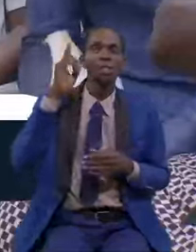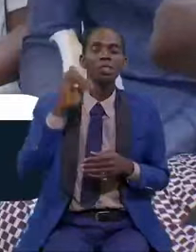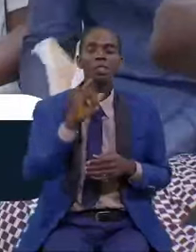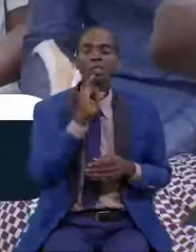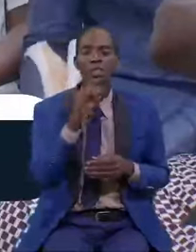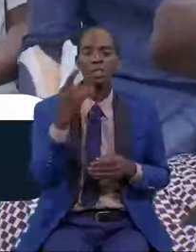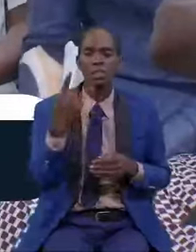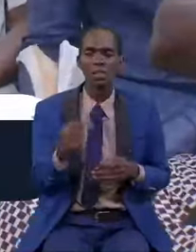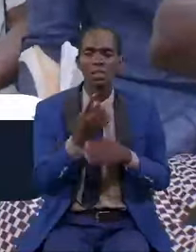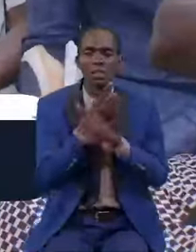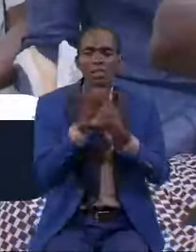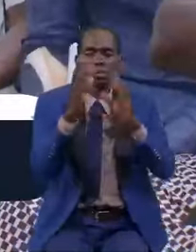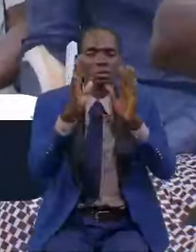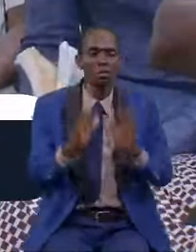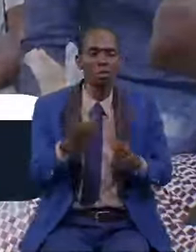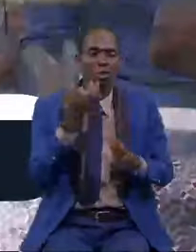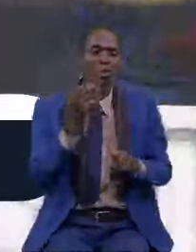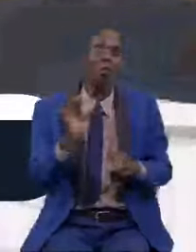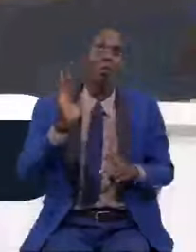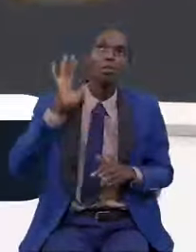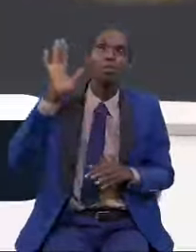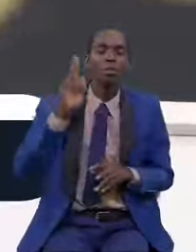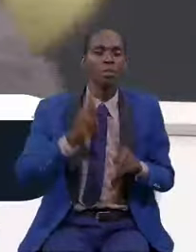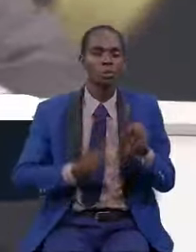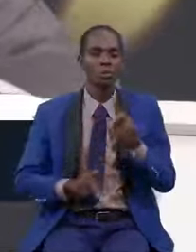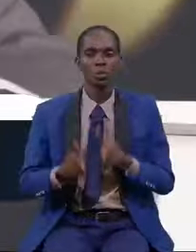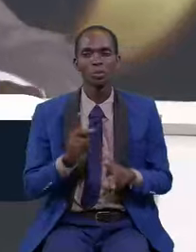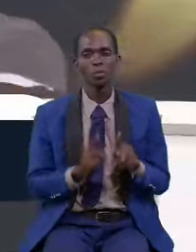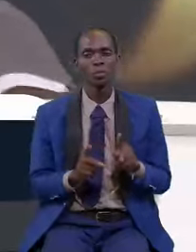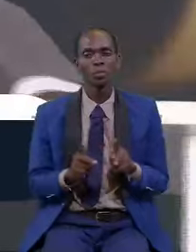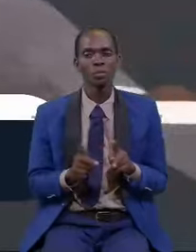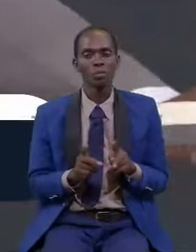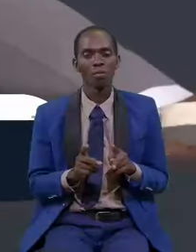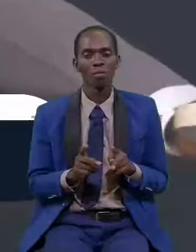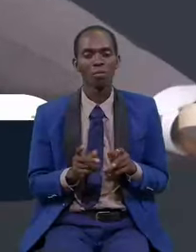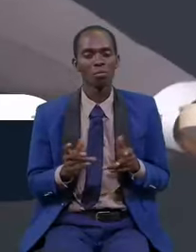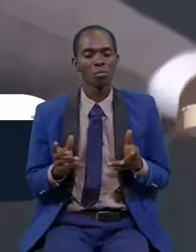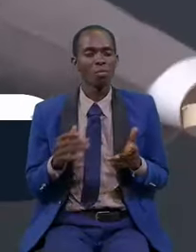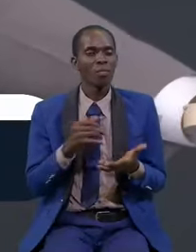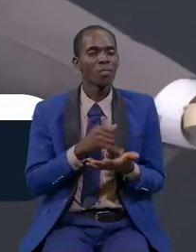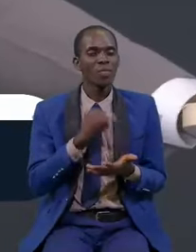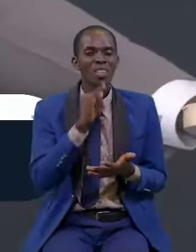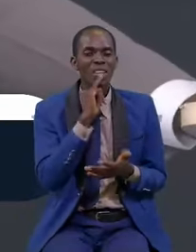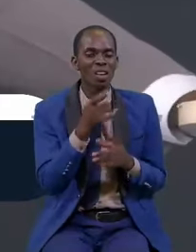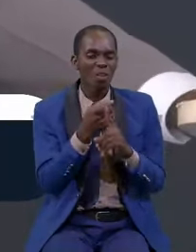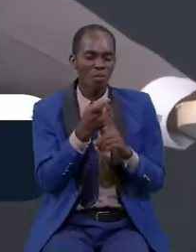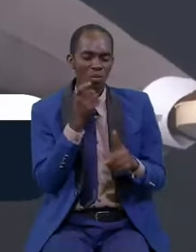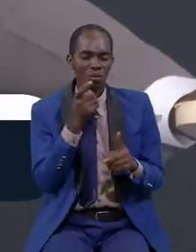peuple. Le libérateur de son peuple. Et depuis le